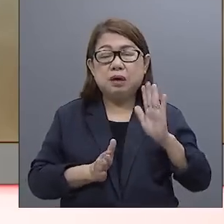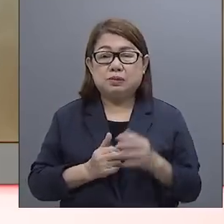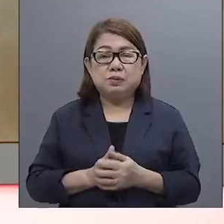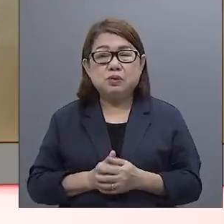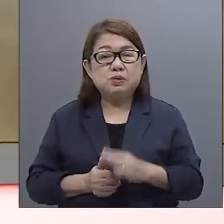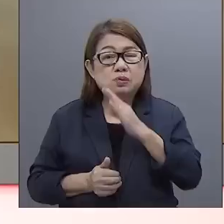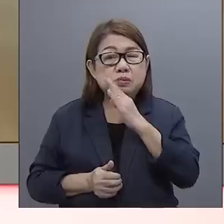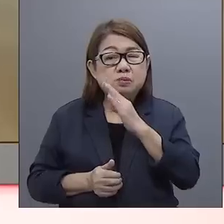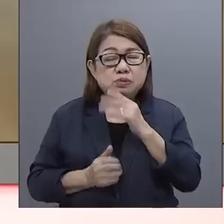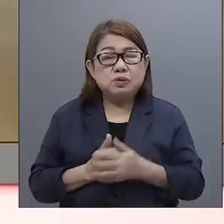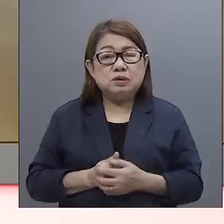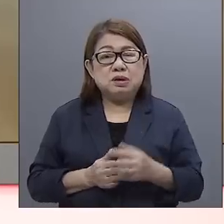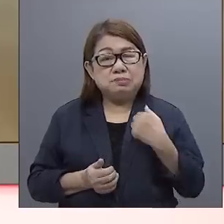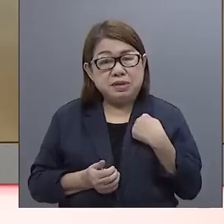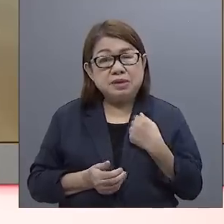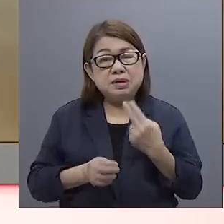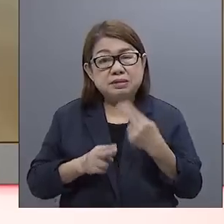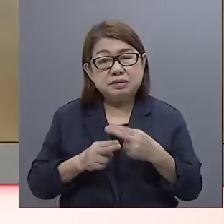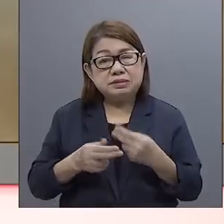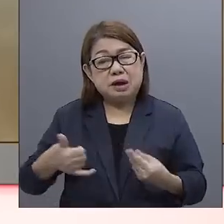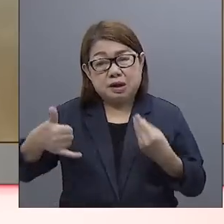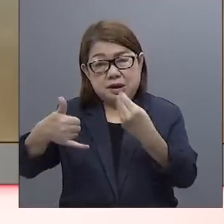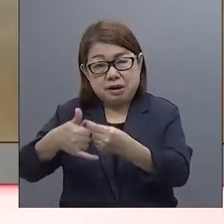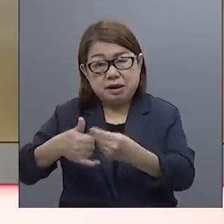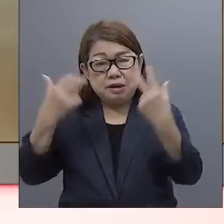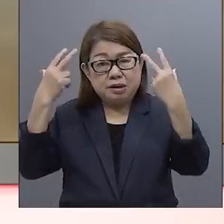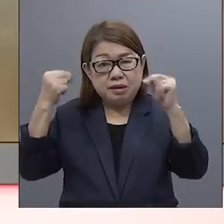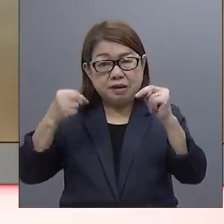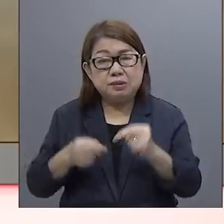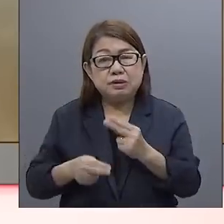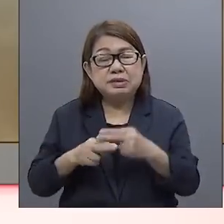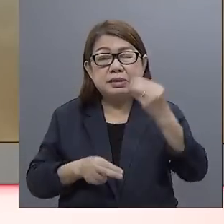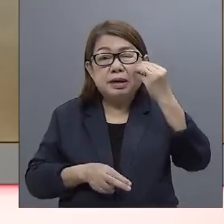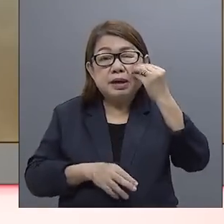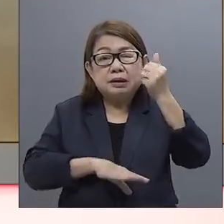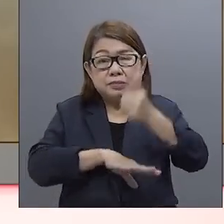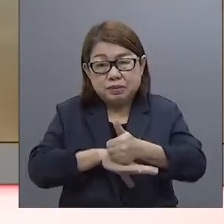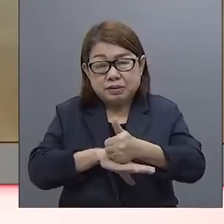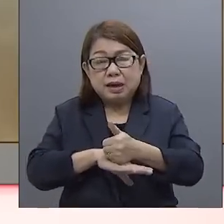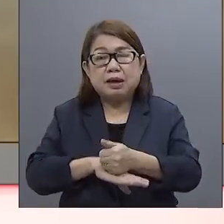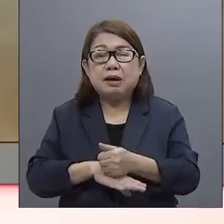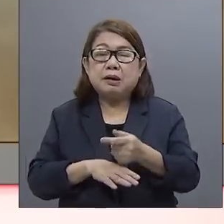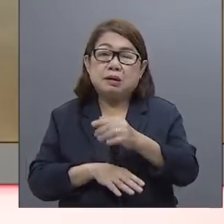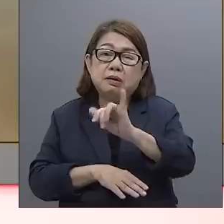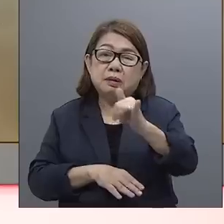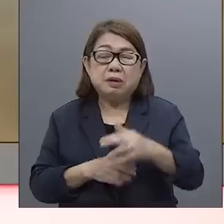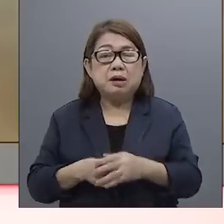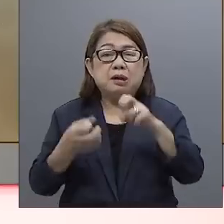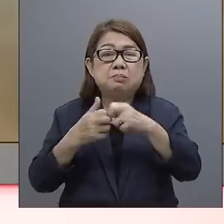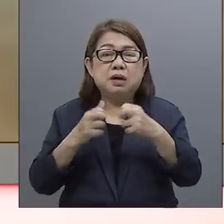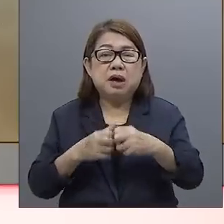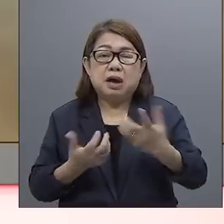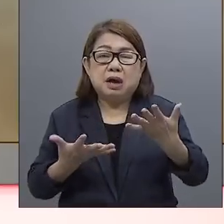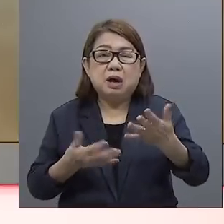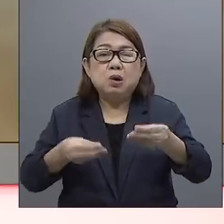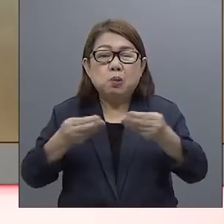และหากชื่อของผู้ที่ได้รับการเสนอชื่อให้โหวตเป็นนายกชื่อพิธาลิ้มเจริญรัตน์คดียังคงถือคร